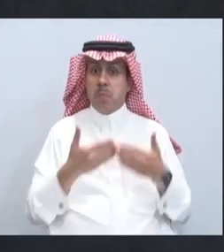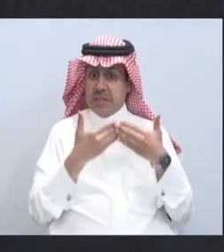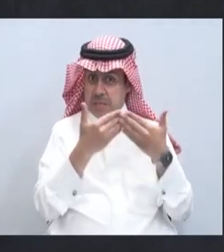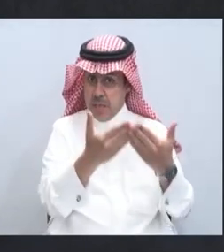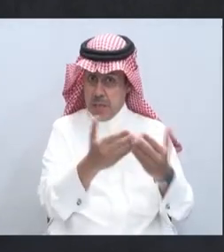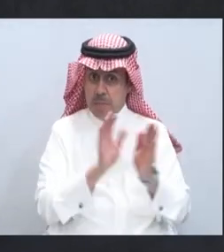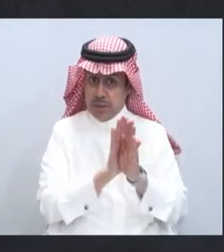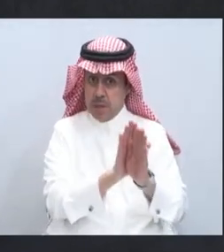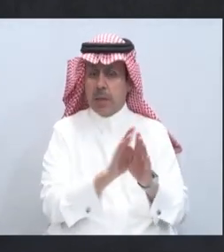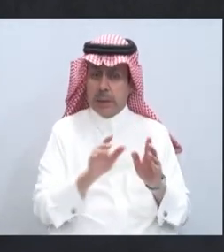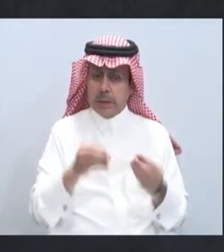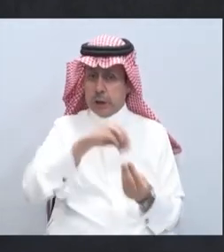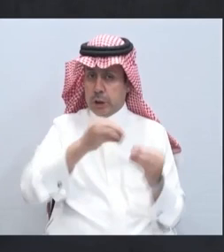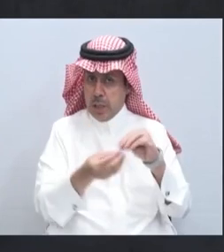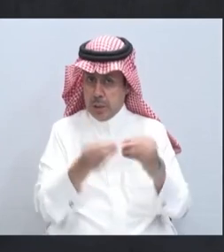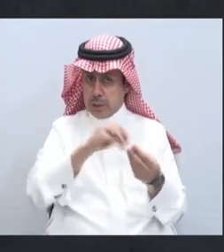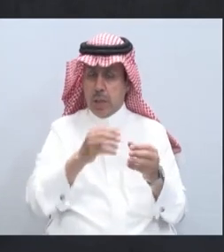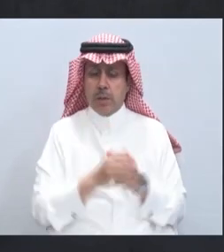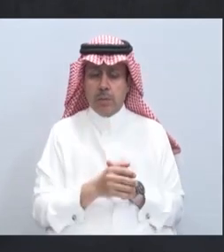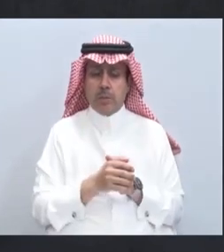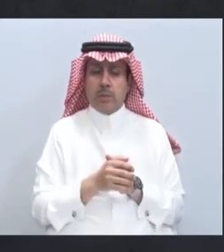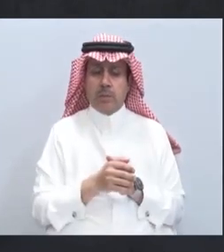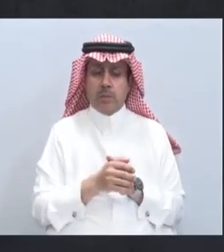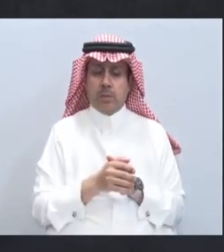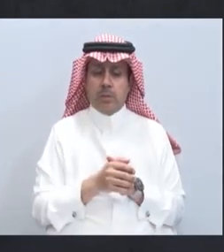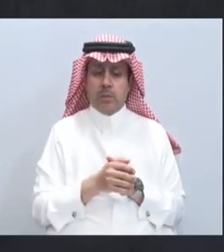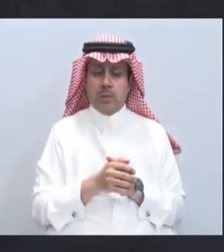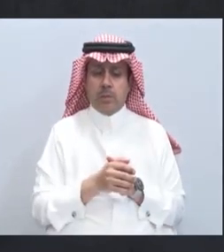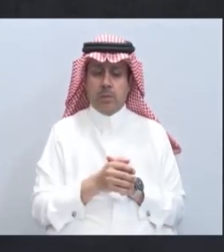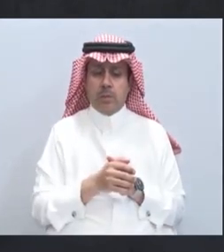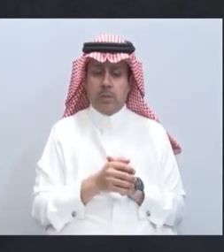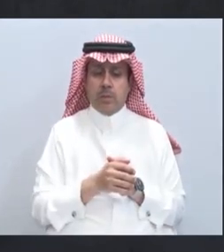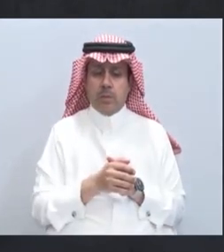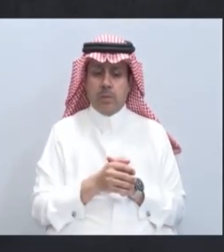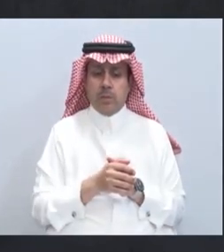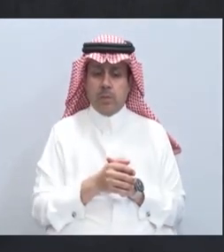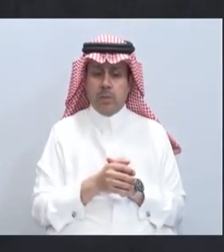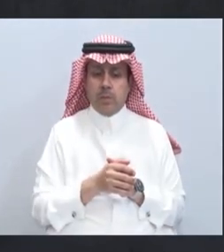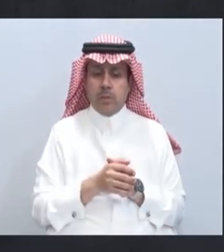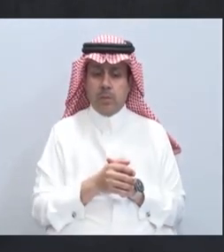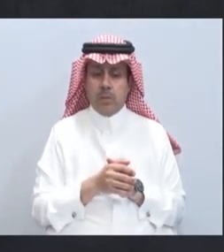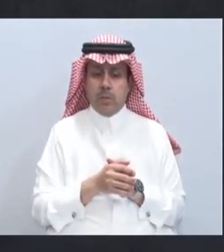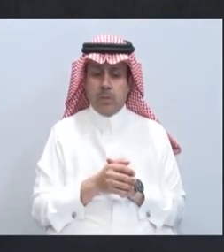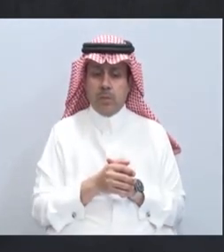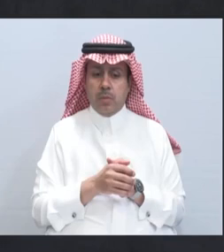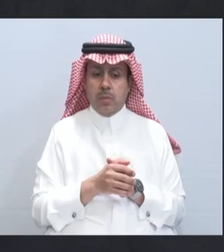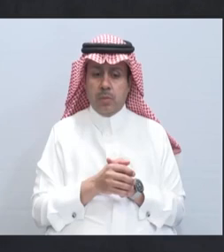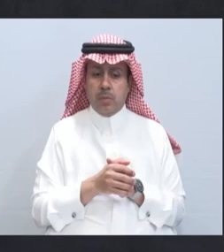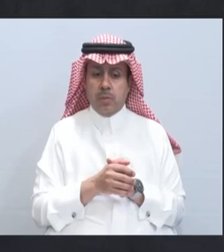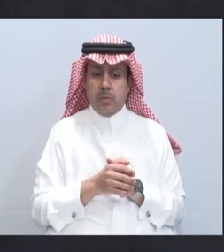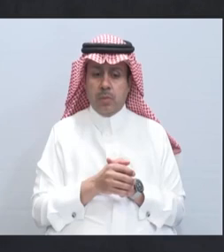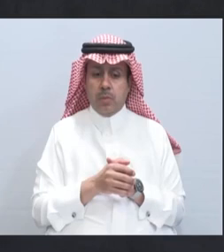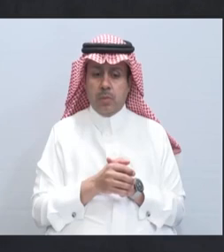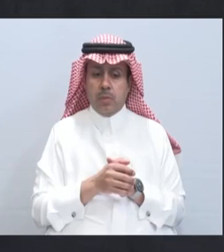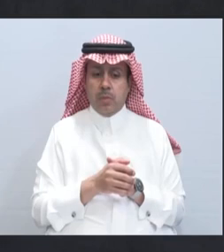من خلال هذه ما يسمى بالتقنيات ايضا هي تقوم باي اي